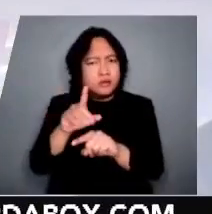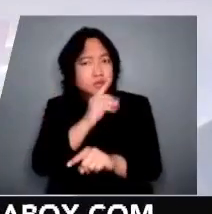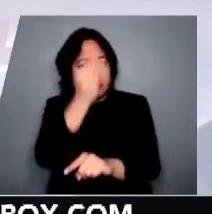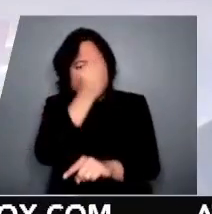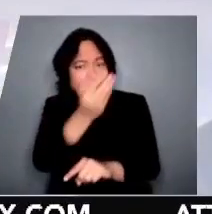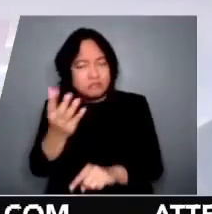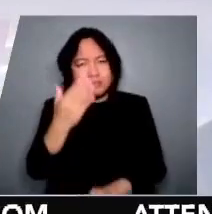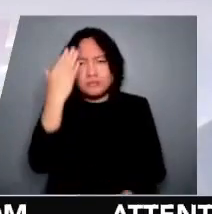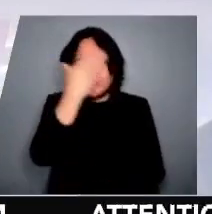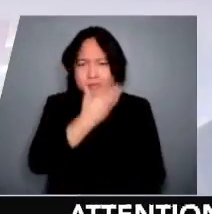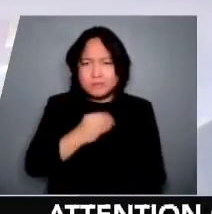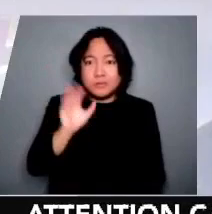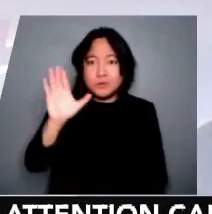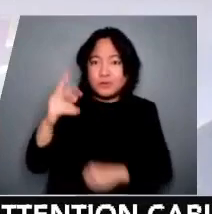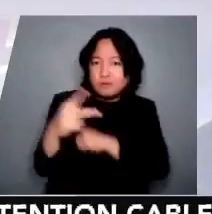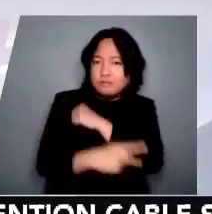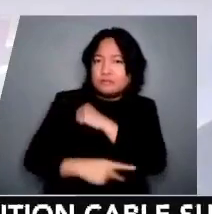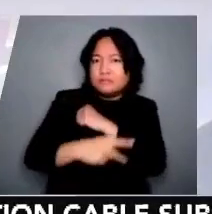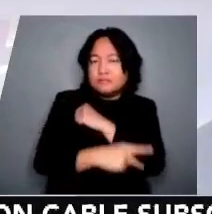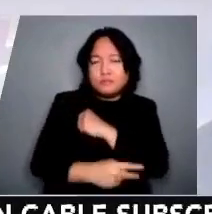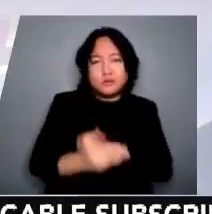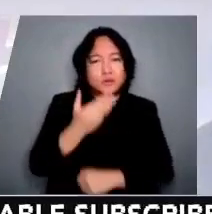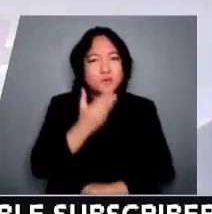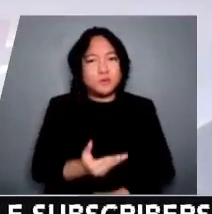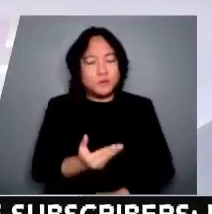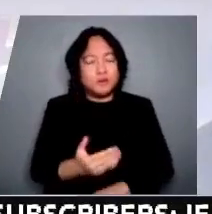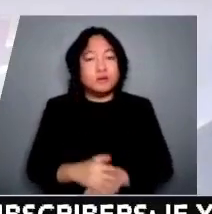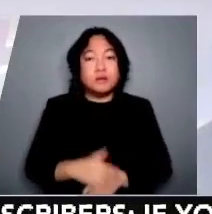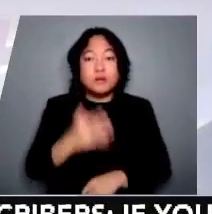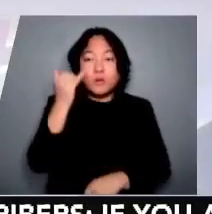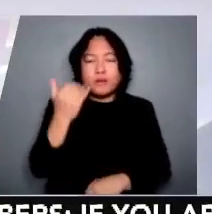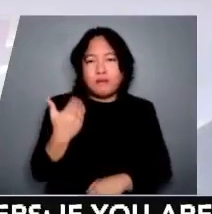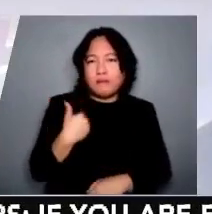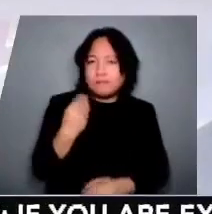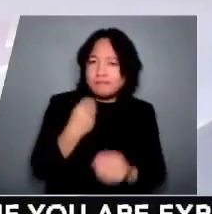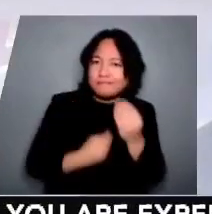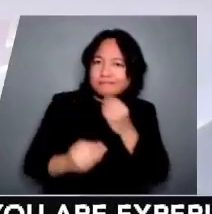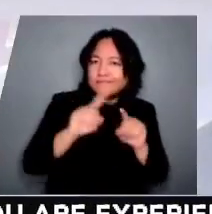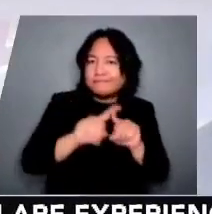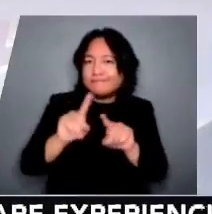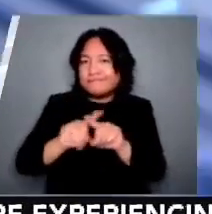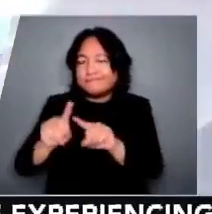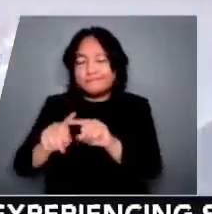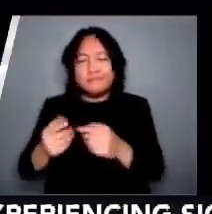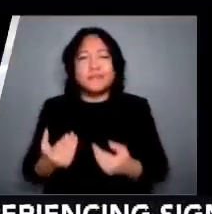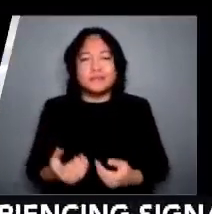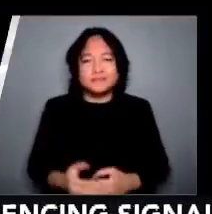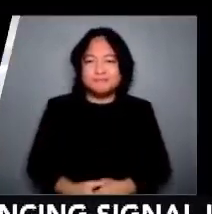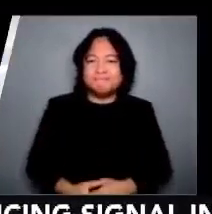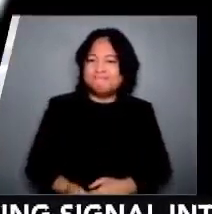ang mga ipinagmamalaki nilang local delicacy. G tayo dyan, kasama si Oscar Oida.